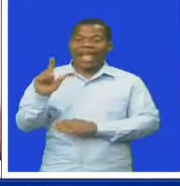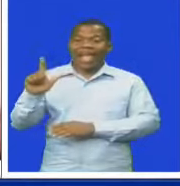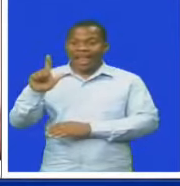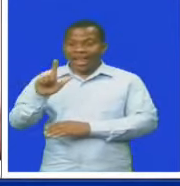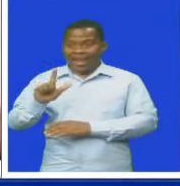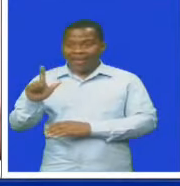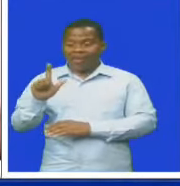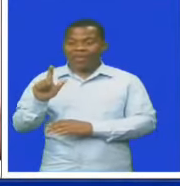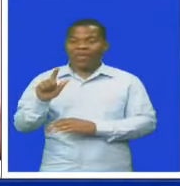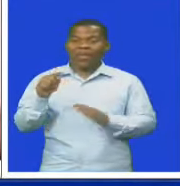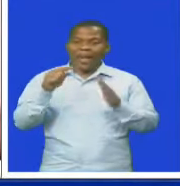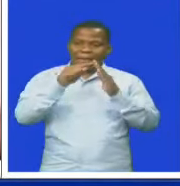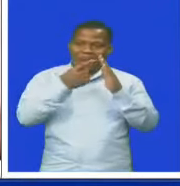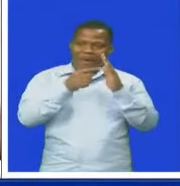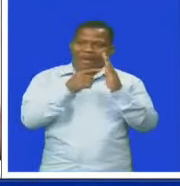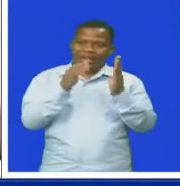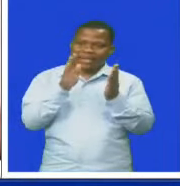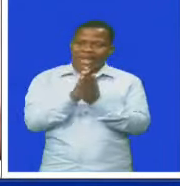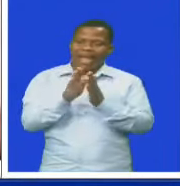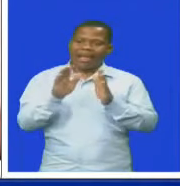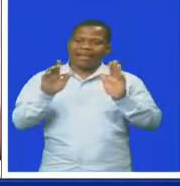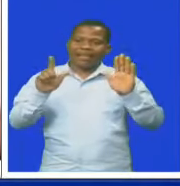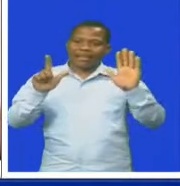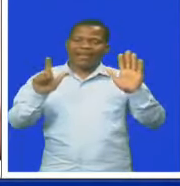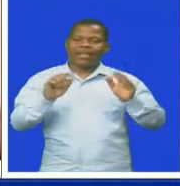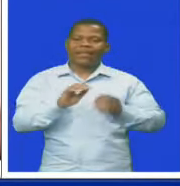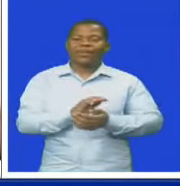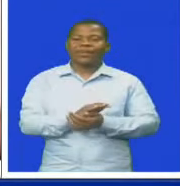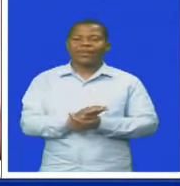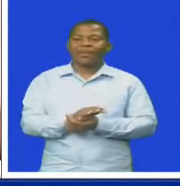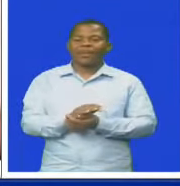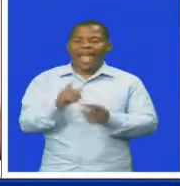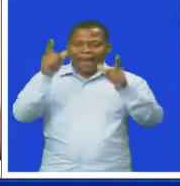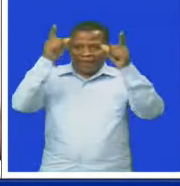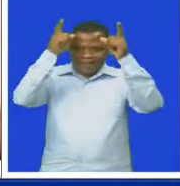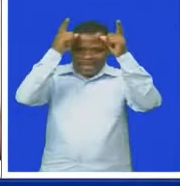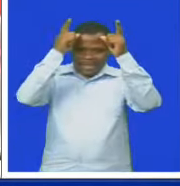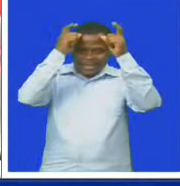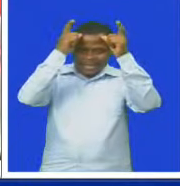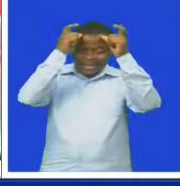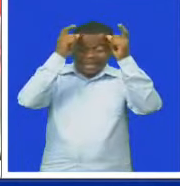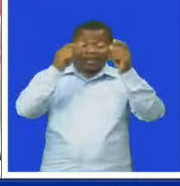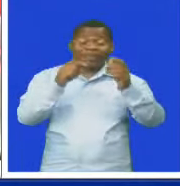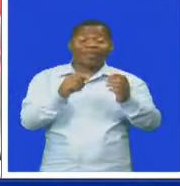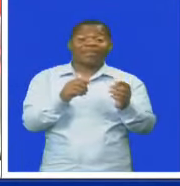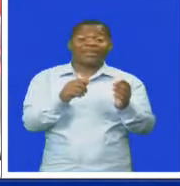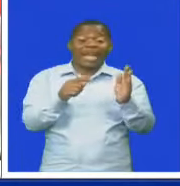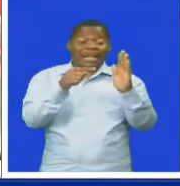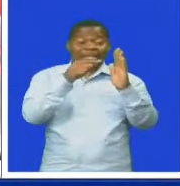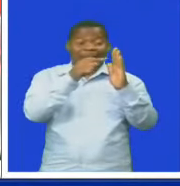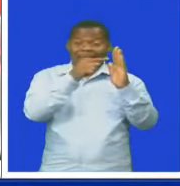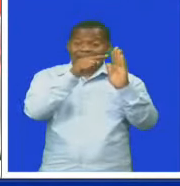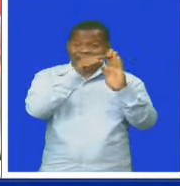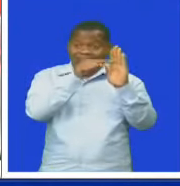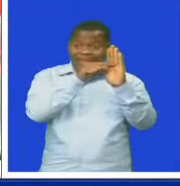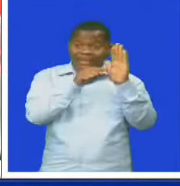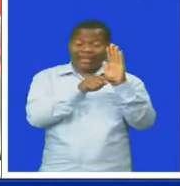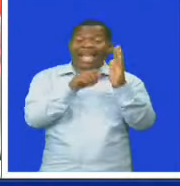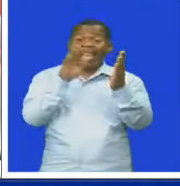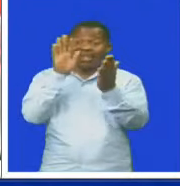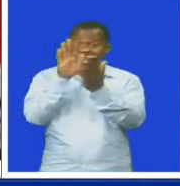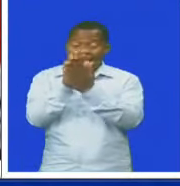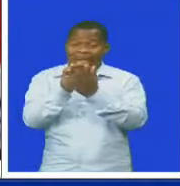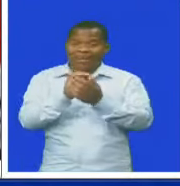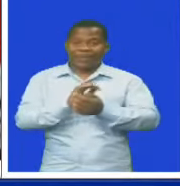IManchester City yelishumi lapho khona kulandzela iArsenal ibe yelishumi nakunye. IManchester